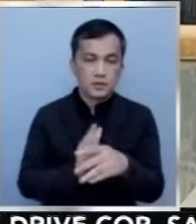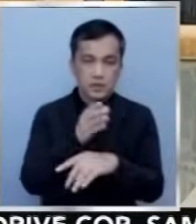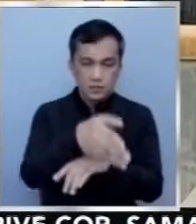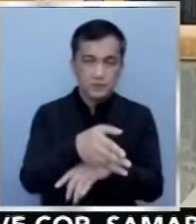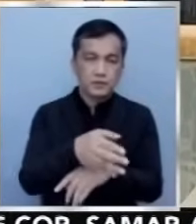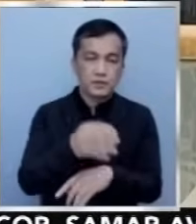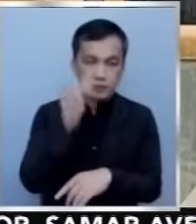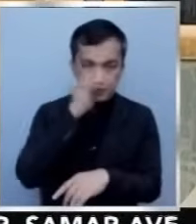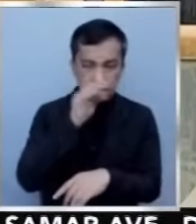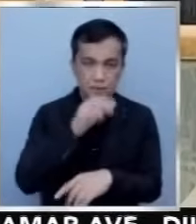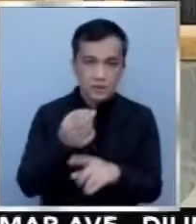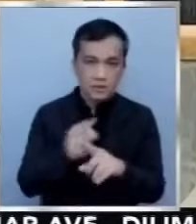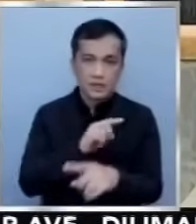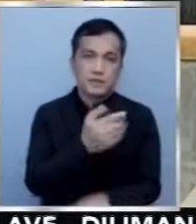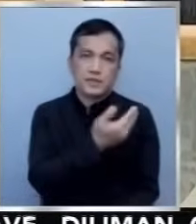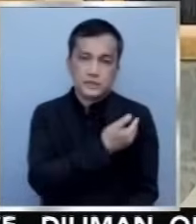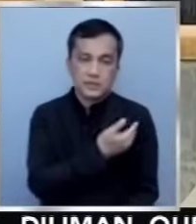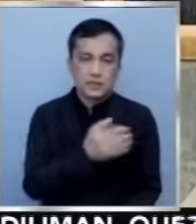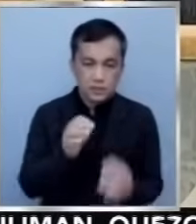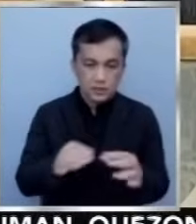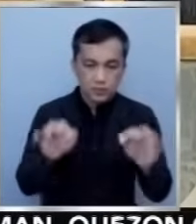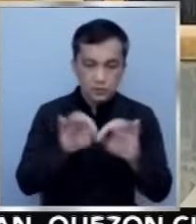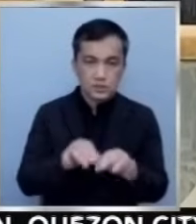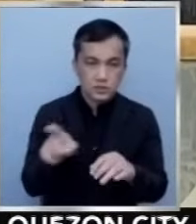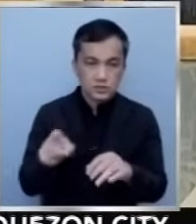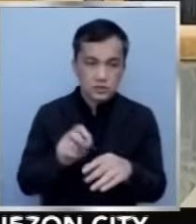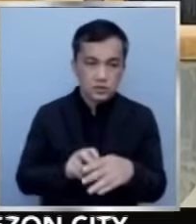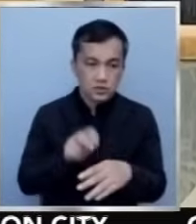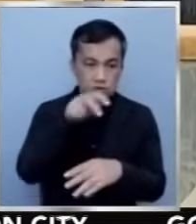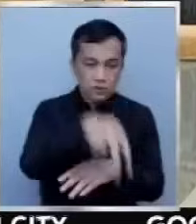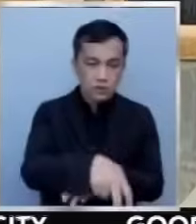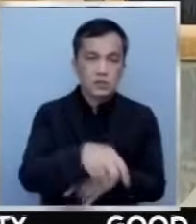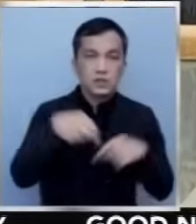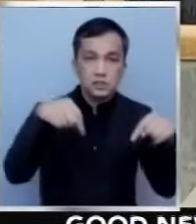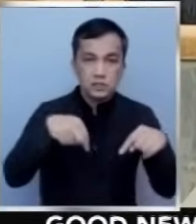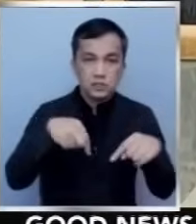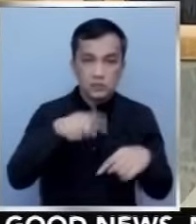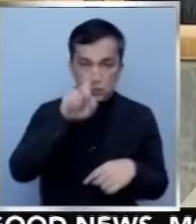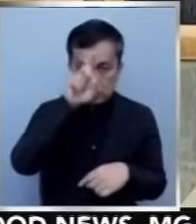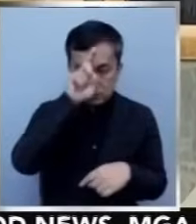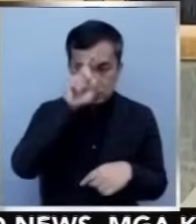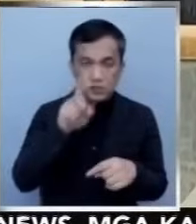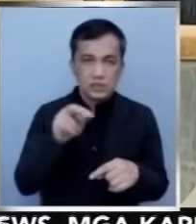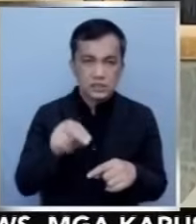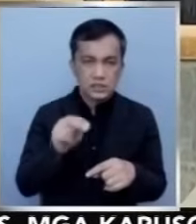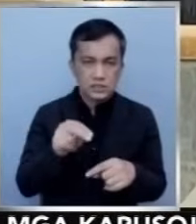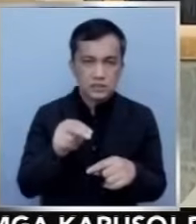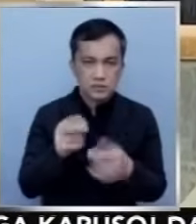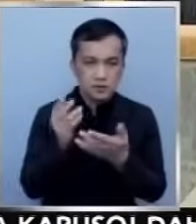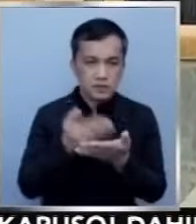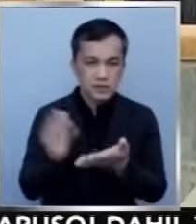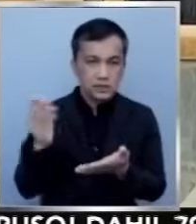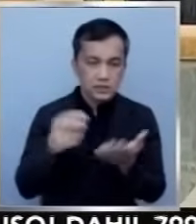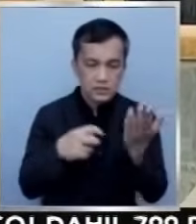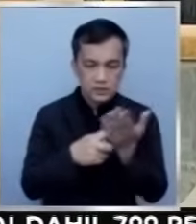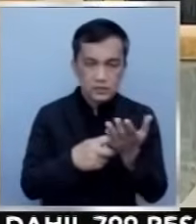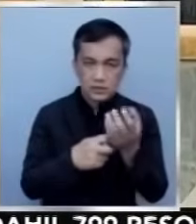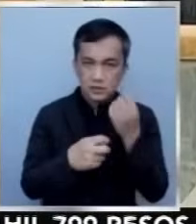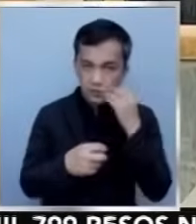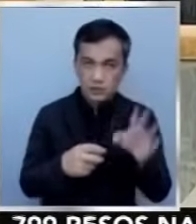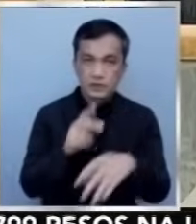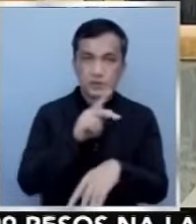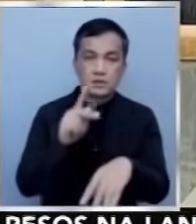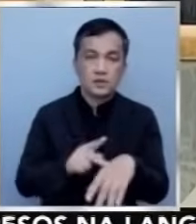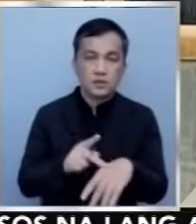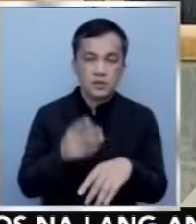mula sa Gaza. Mahalaga yan dahil oras na tumuntong sila dito sa Egypt, kailangan mabilhan na sila ng ticket para makabalik sila sa Pilipinas dahil